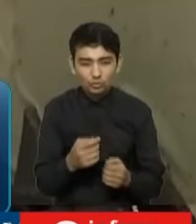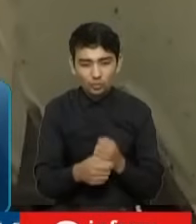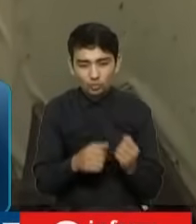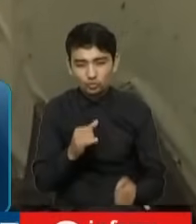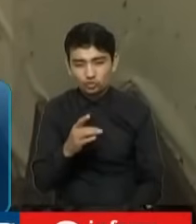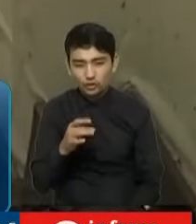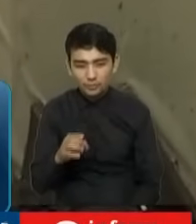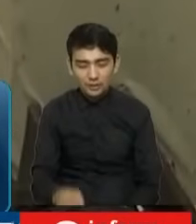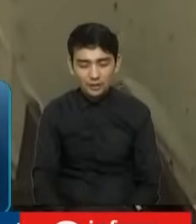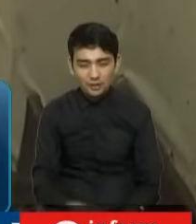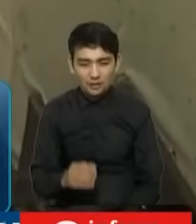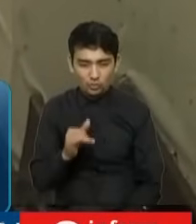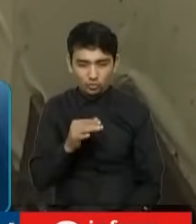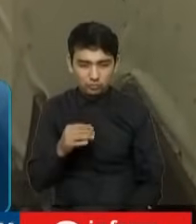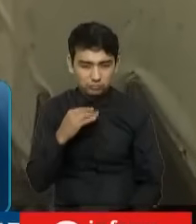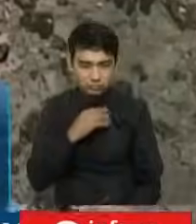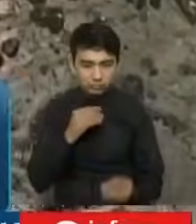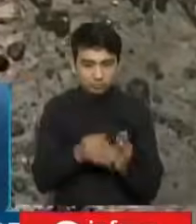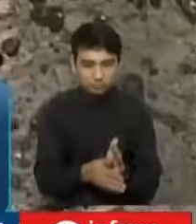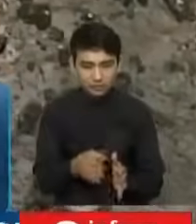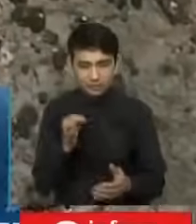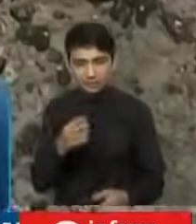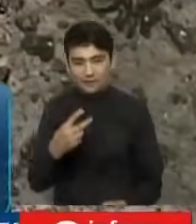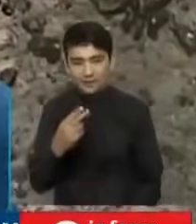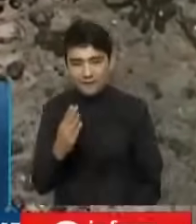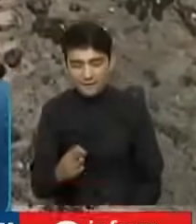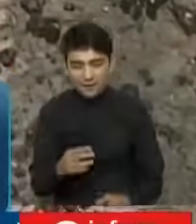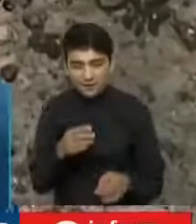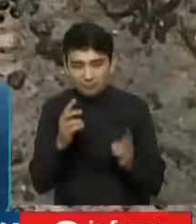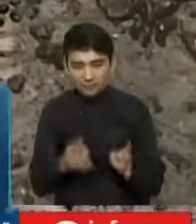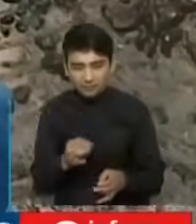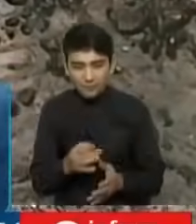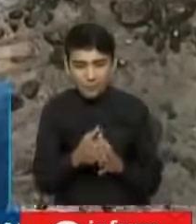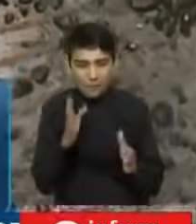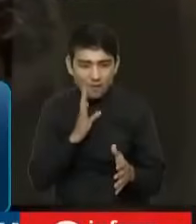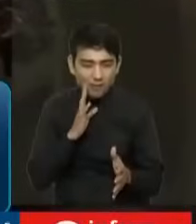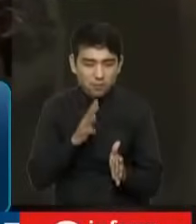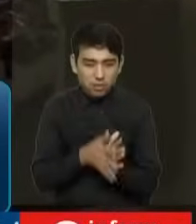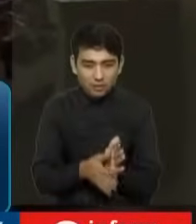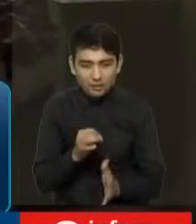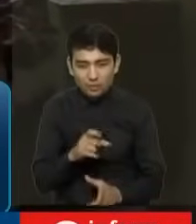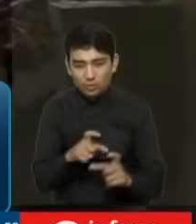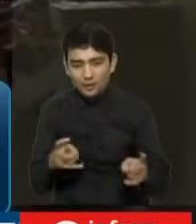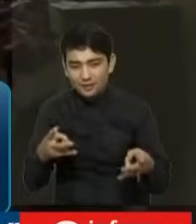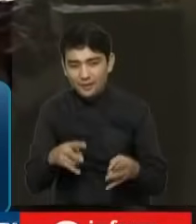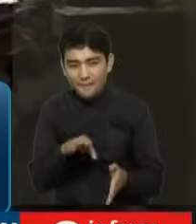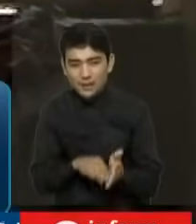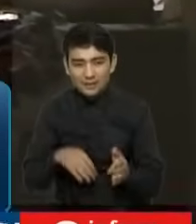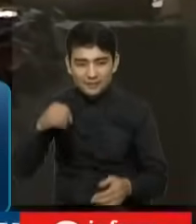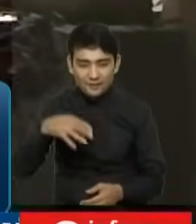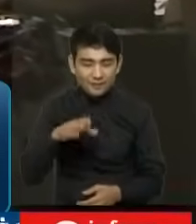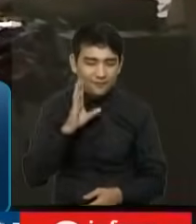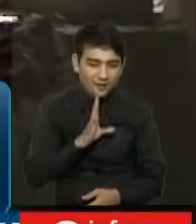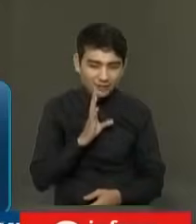весьма существенный, говорят жильцы. Из-за пожара пострадали более 20 квартир. Большинство из них затопило водой. Вместе с тем люди остались без электричества, воды